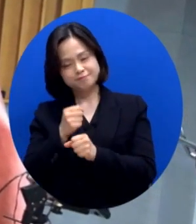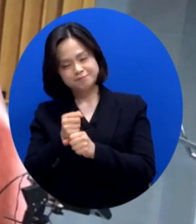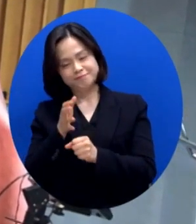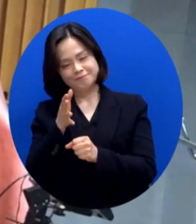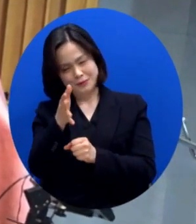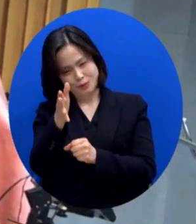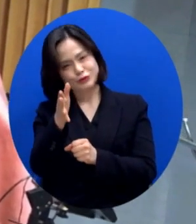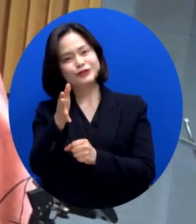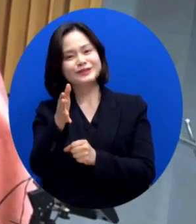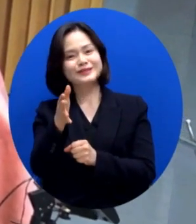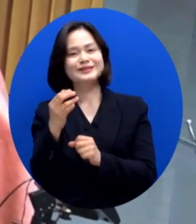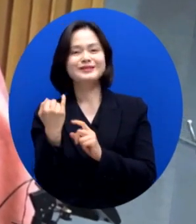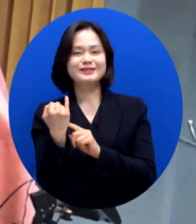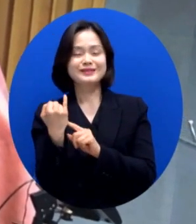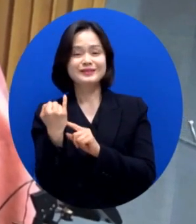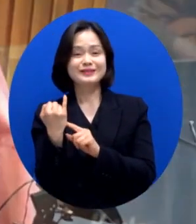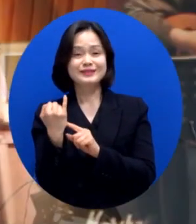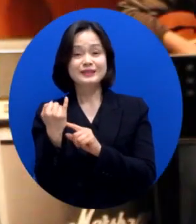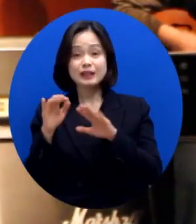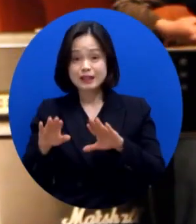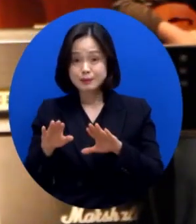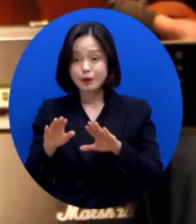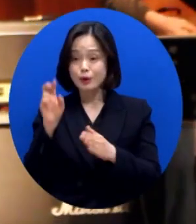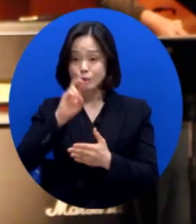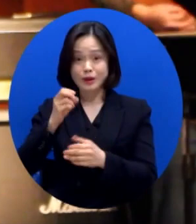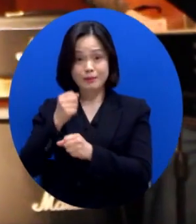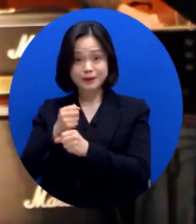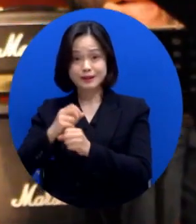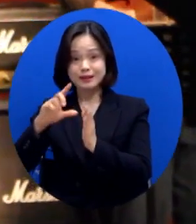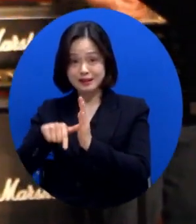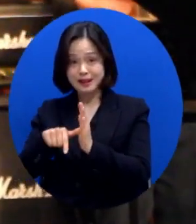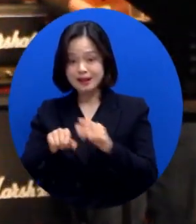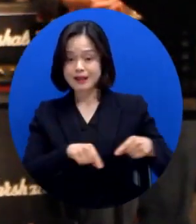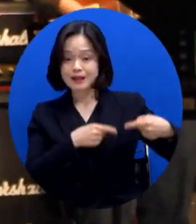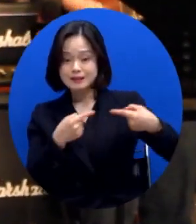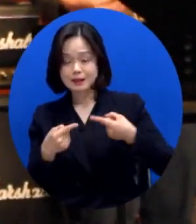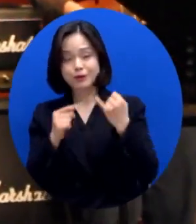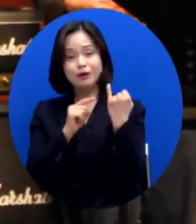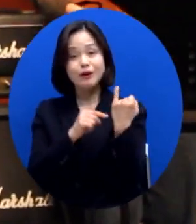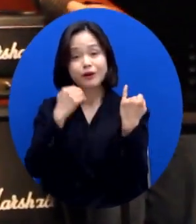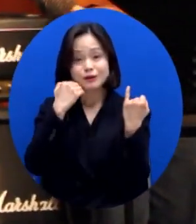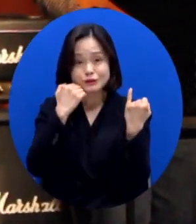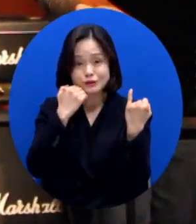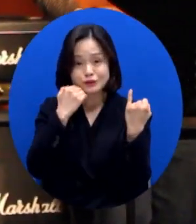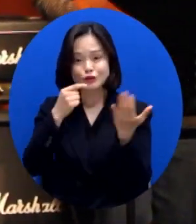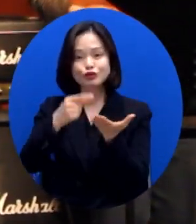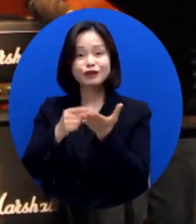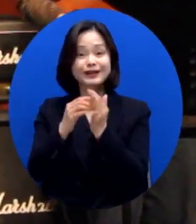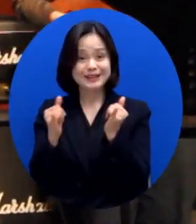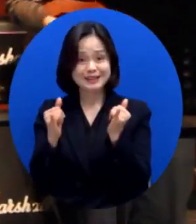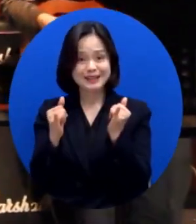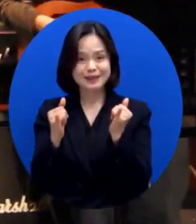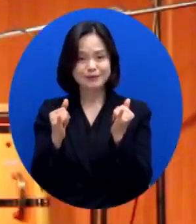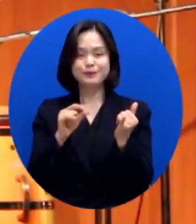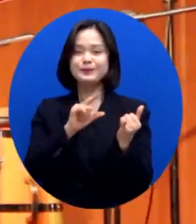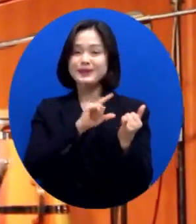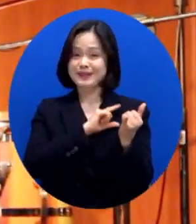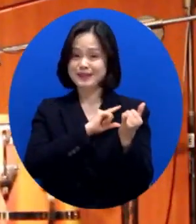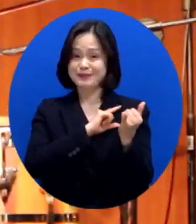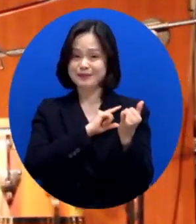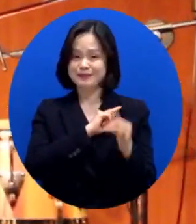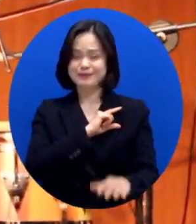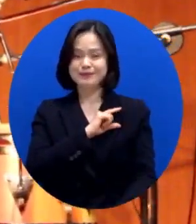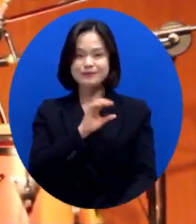길을 닦았습니다. 이번 음반에는 우간다에서 연주 실력을 인정받으며 활동하고 있는 백석대의 또 다른